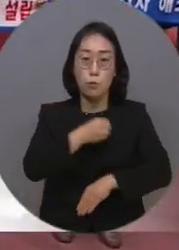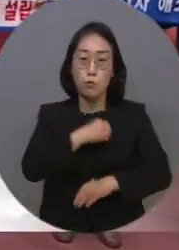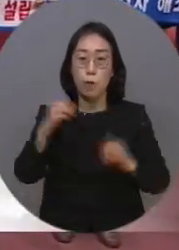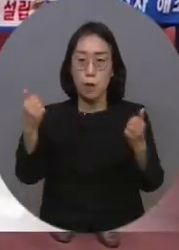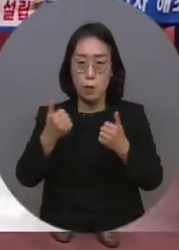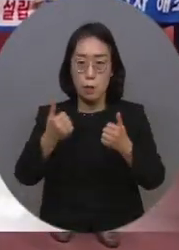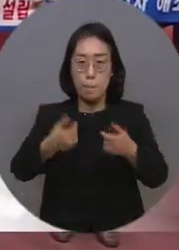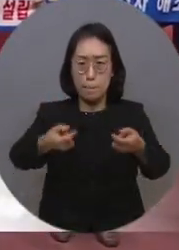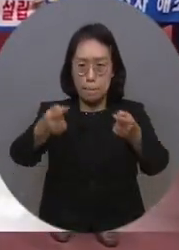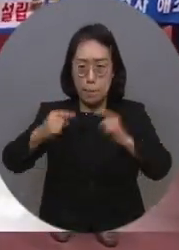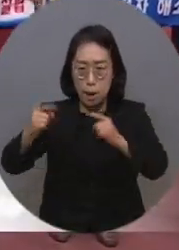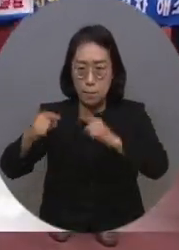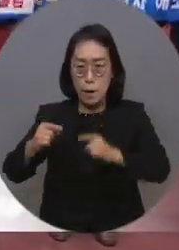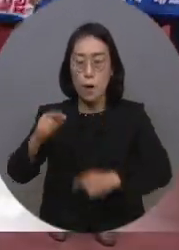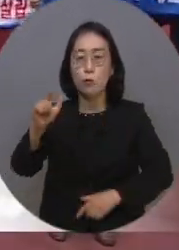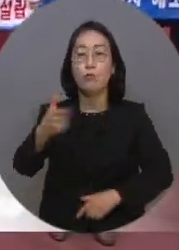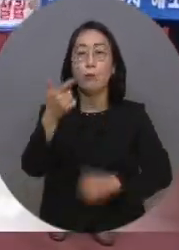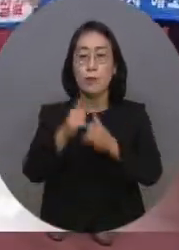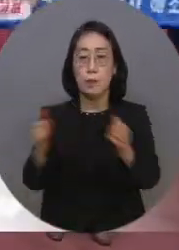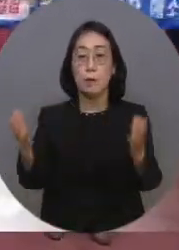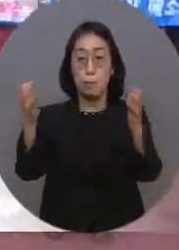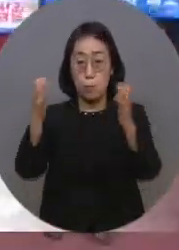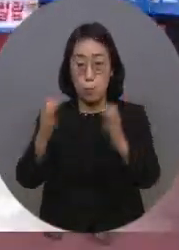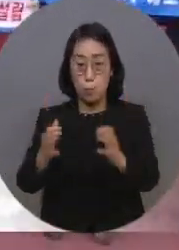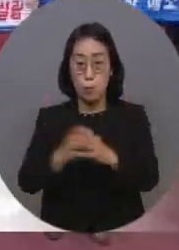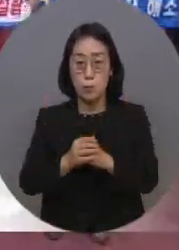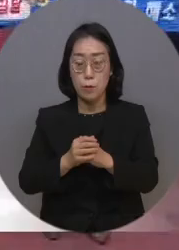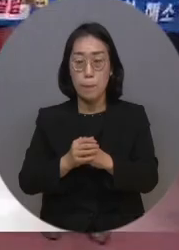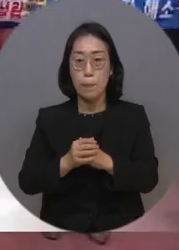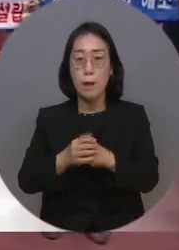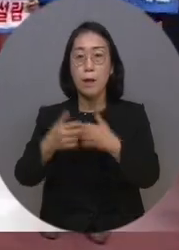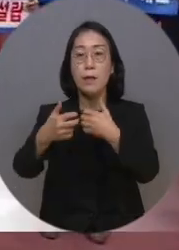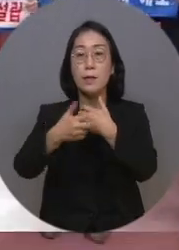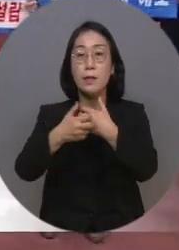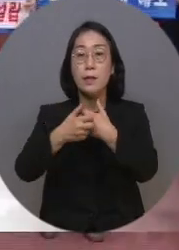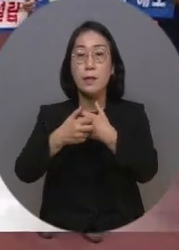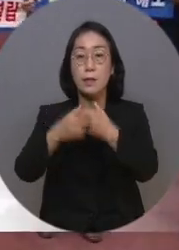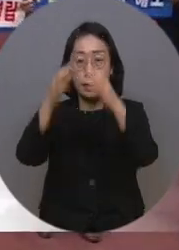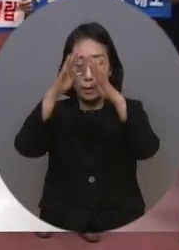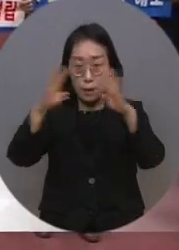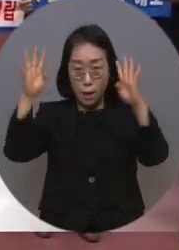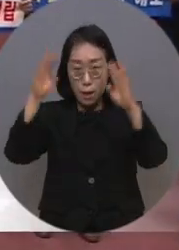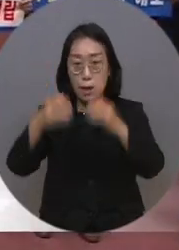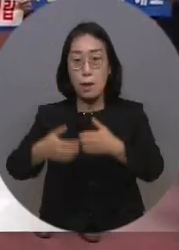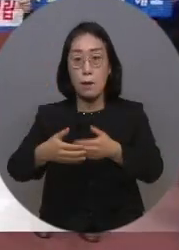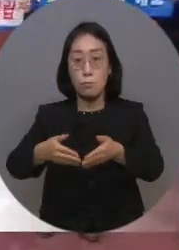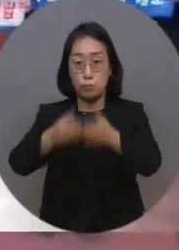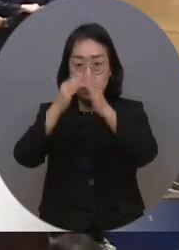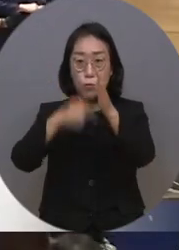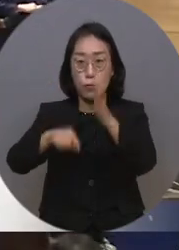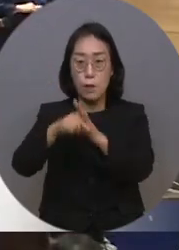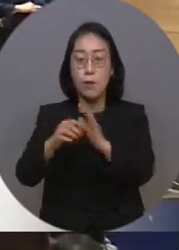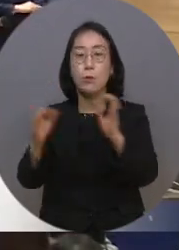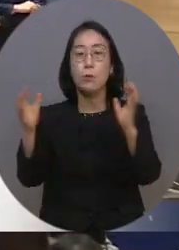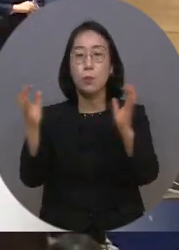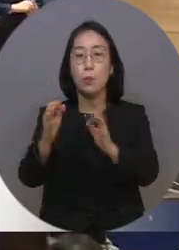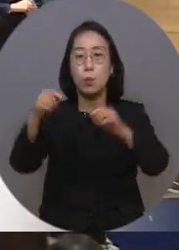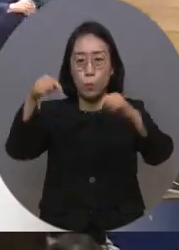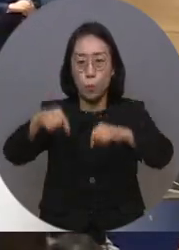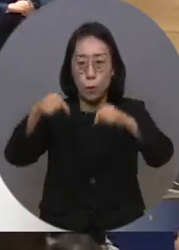국회의원 등 600여 명의 참석한 가운데 전남 국립의 설립을 위한 국회 대토르네를 개최했습니다 전남지역은